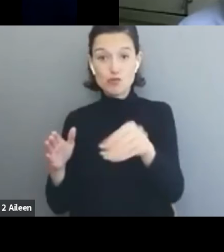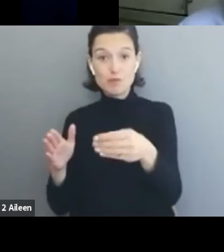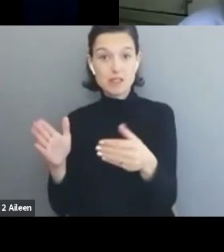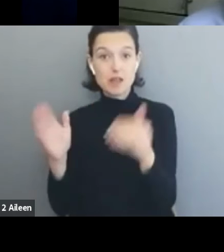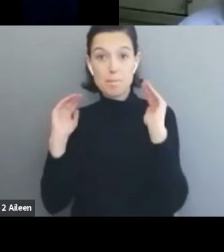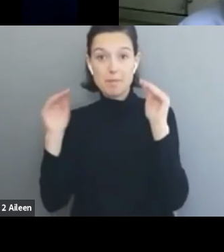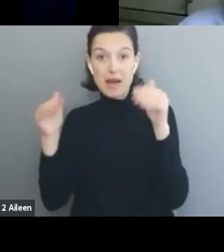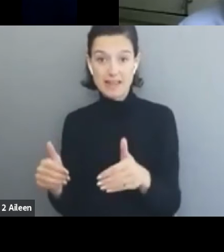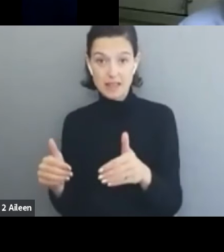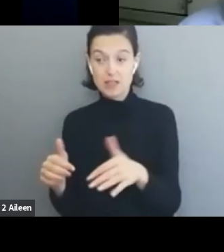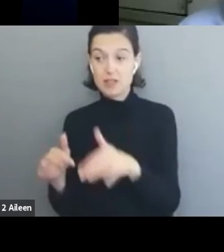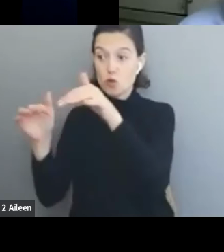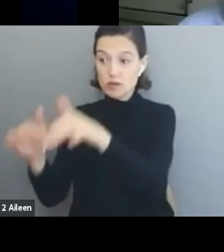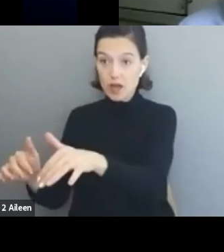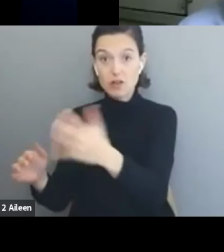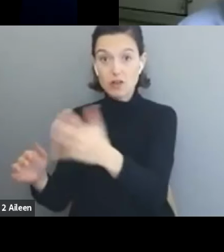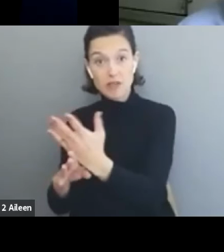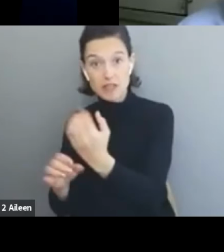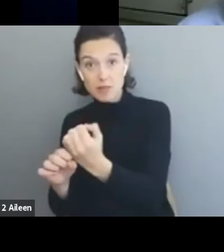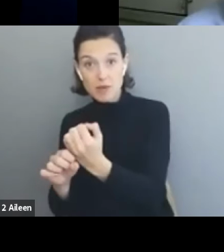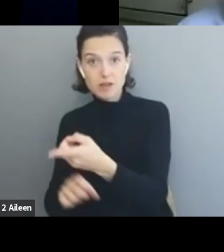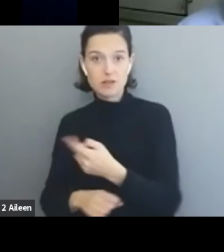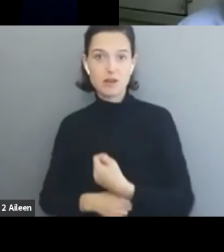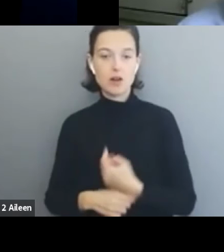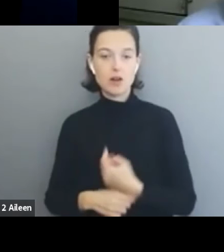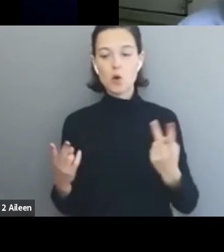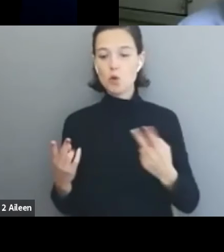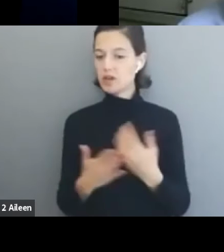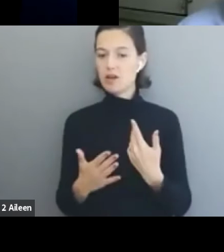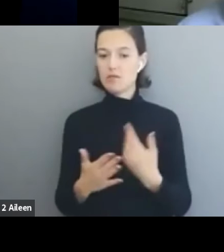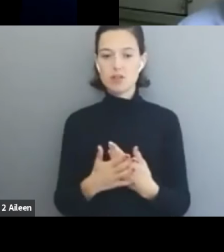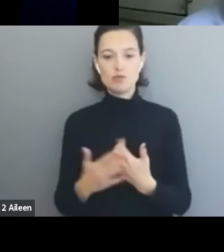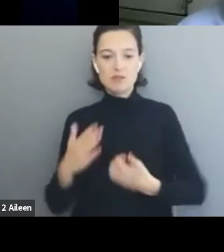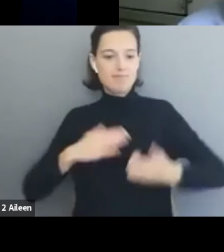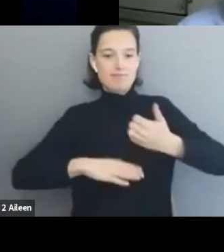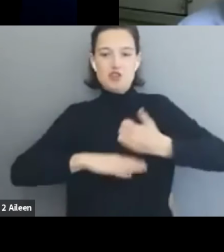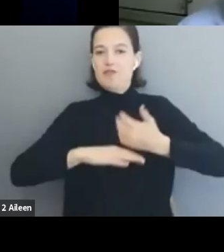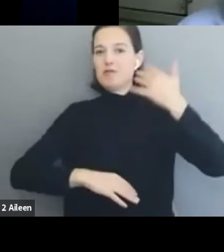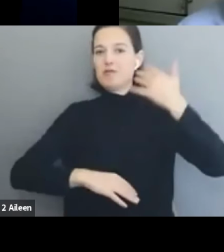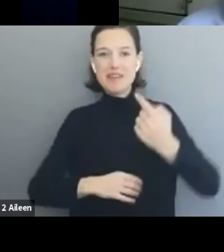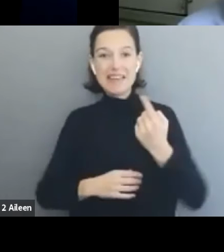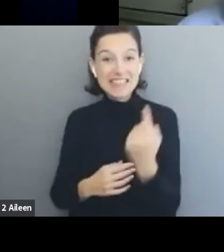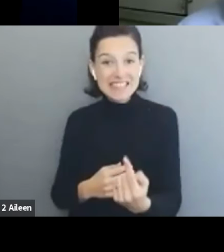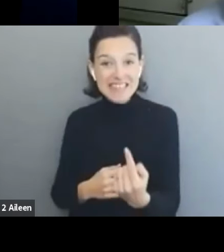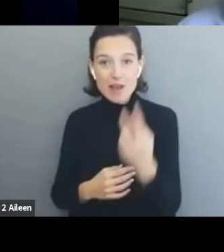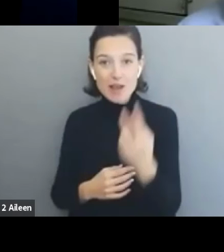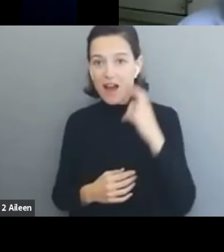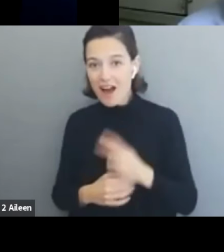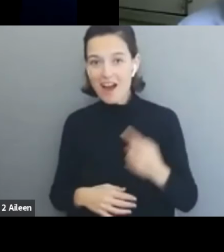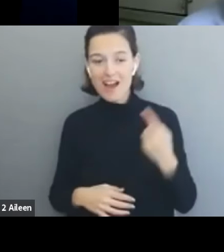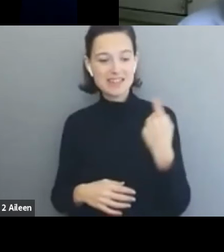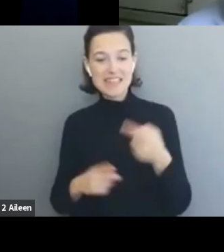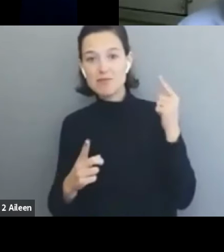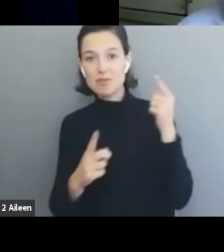wie Klaus Höckner sagt, irgendwann werden sie dann selbst irgendwie betroffen. Und das konkret aufzuzeigen und auch eine